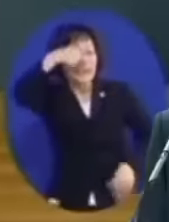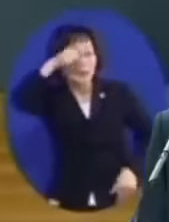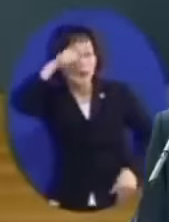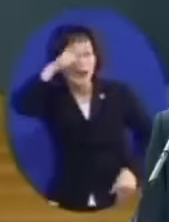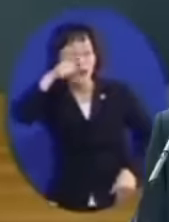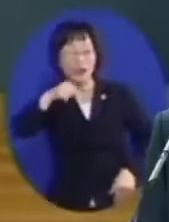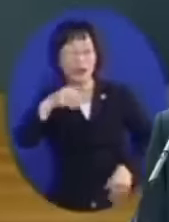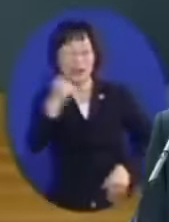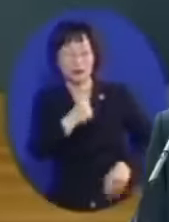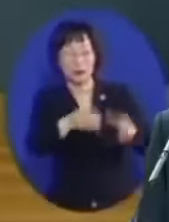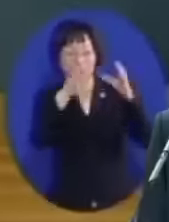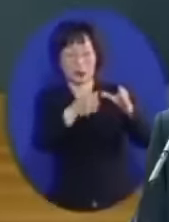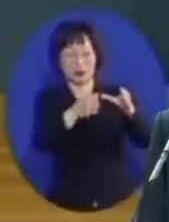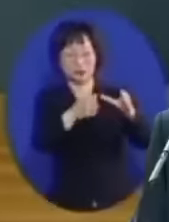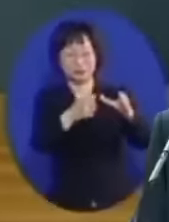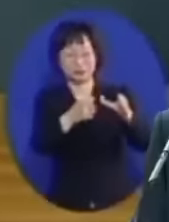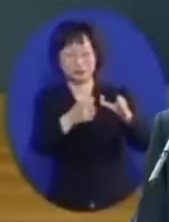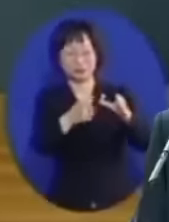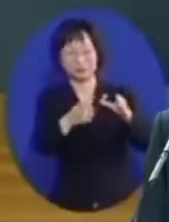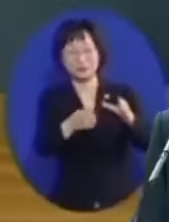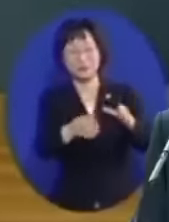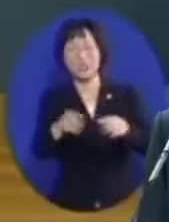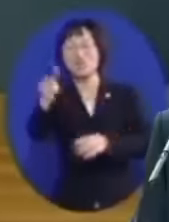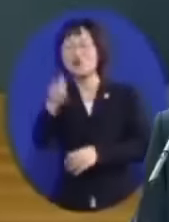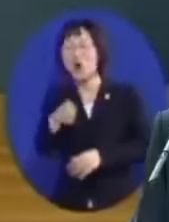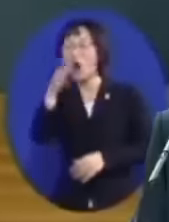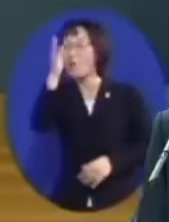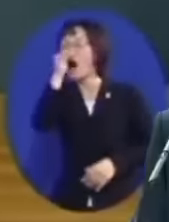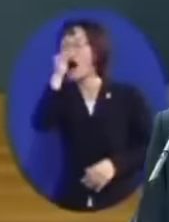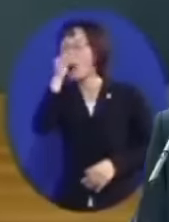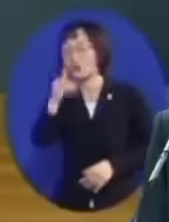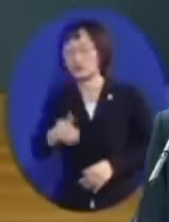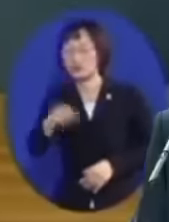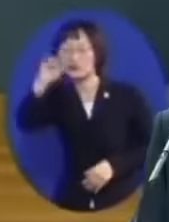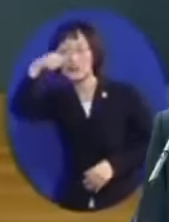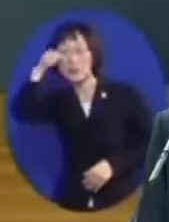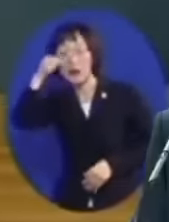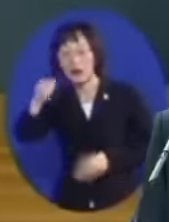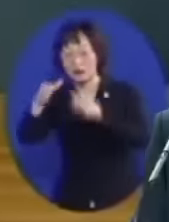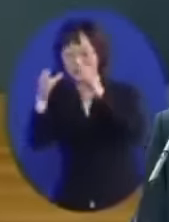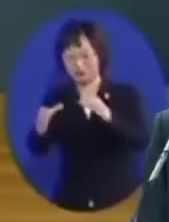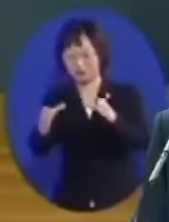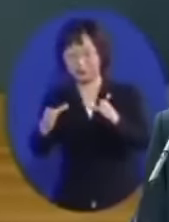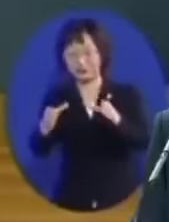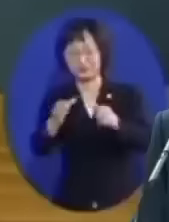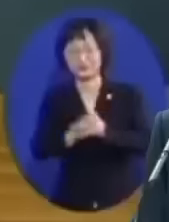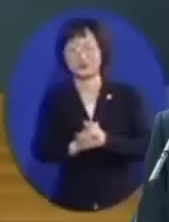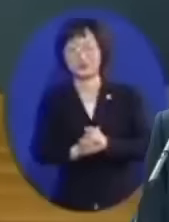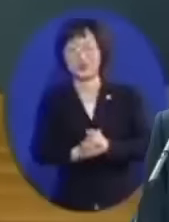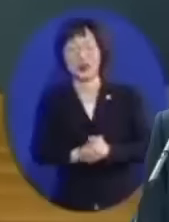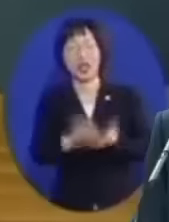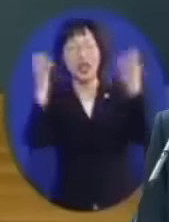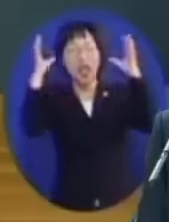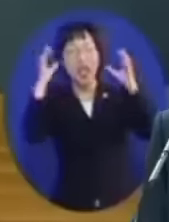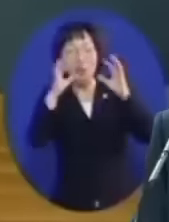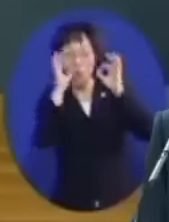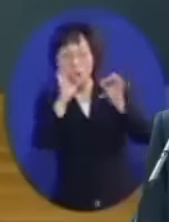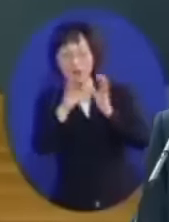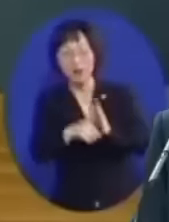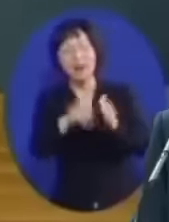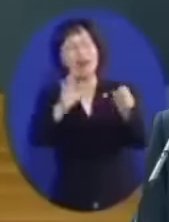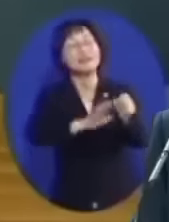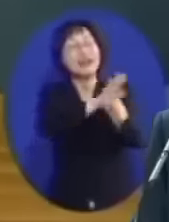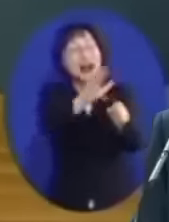유리컵에는 미워, 바보라는 말을 붙여서 아이들이 양파를 넣어놓고, 아이들이 볼 때마다 한 컵은